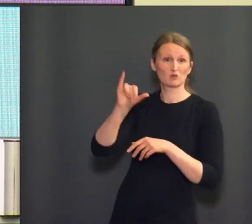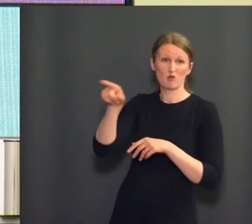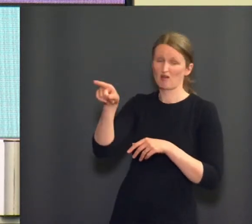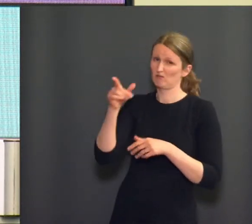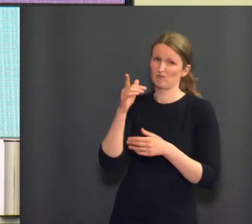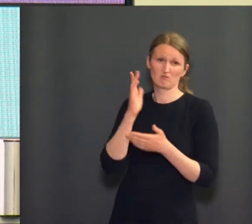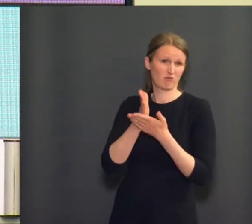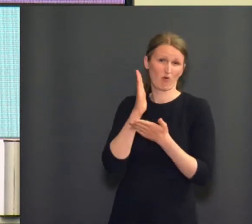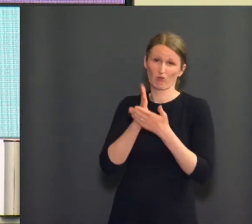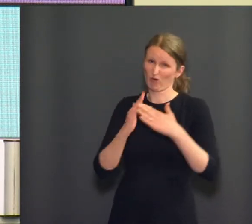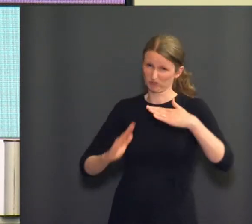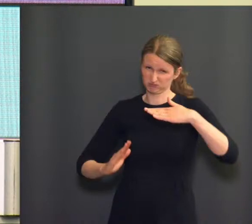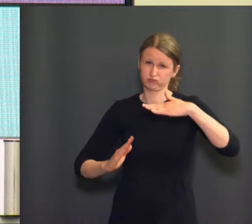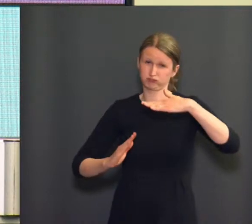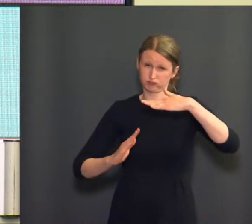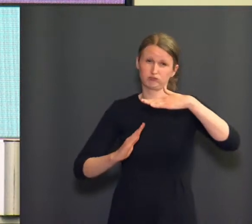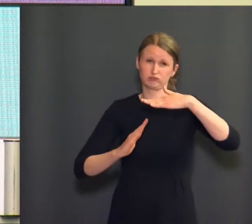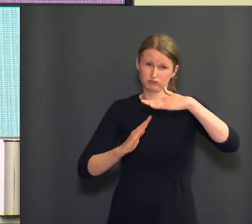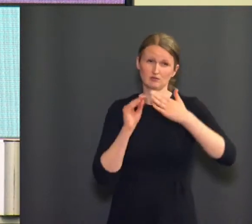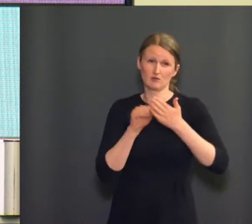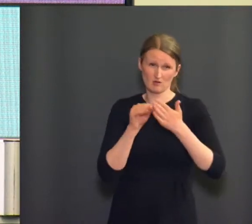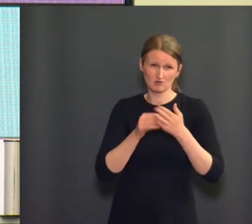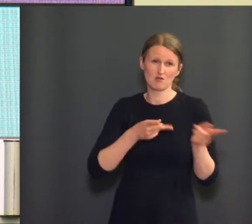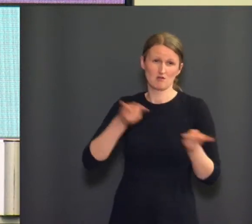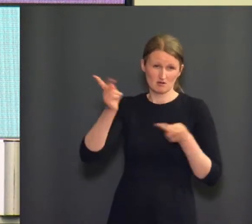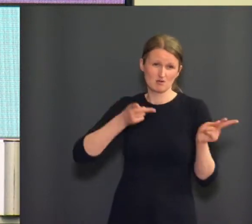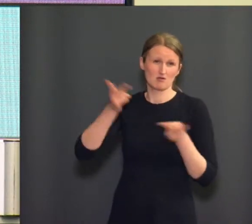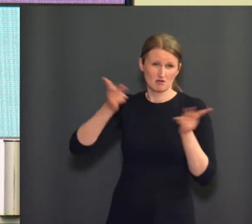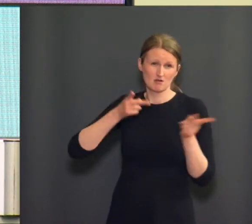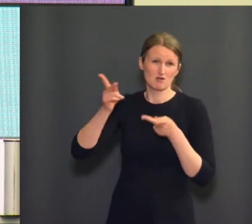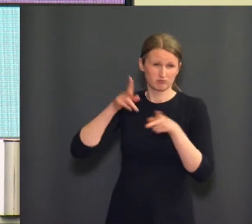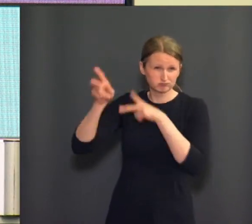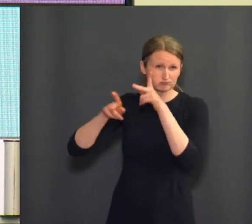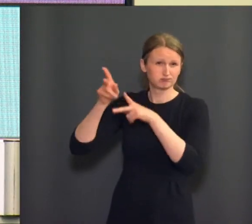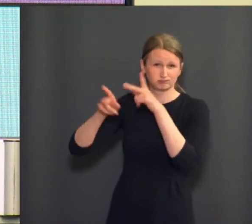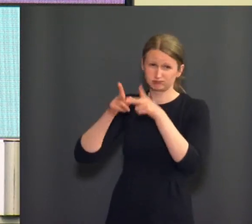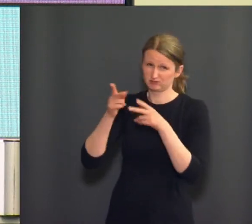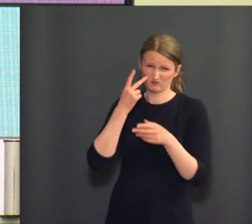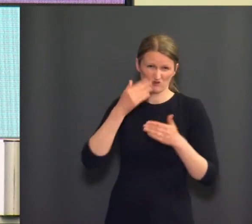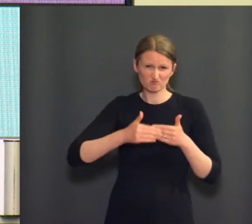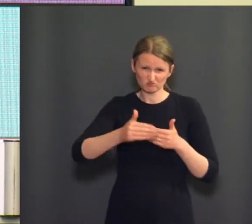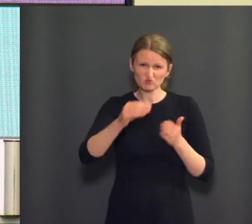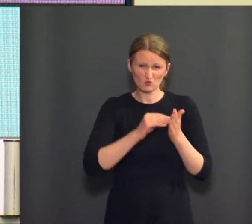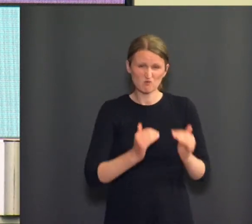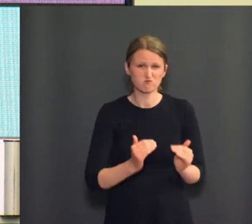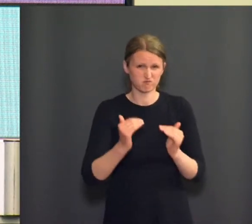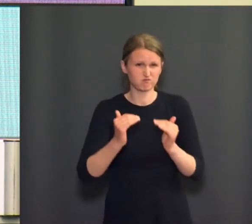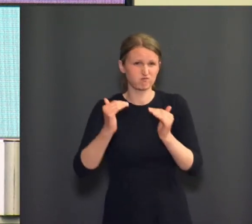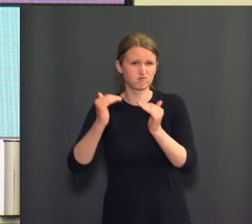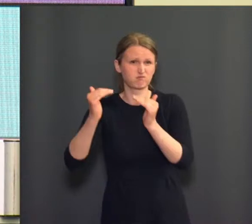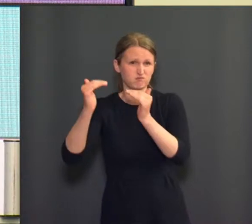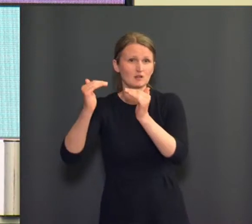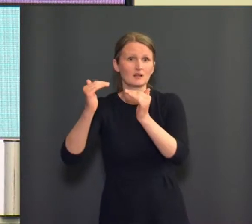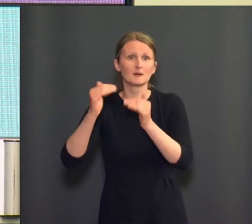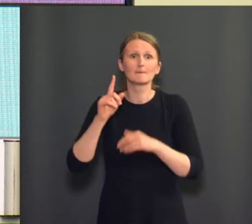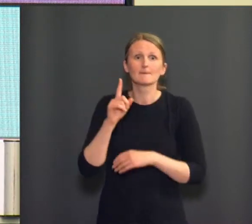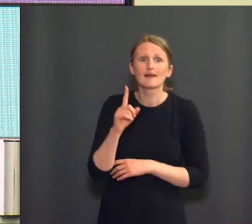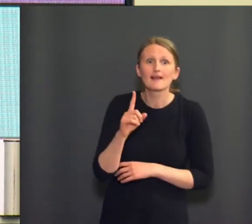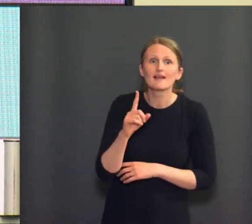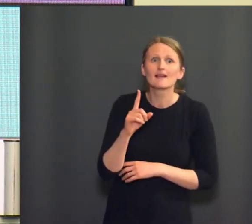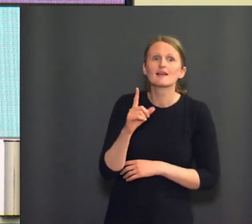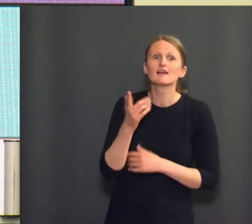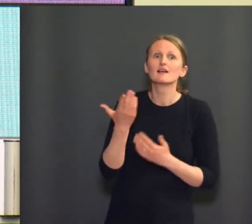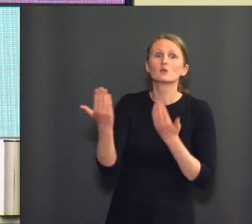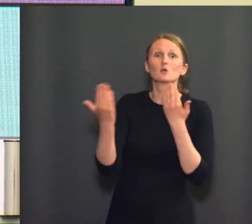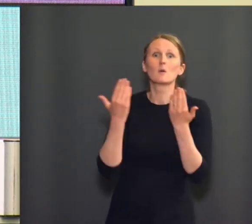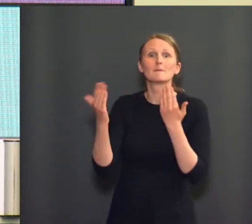d'hospitalisation continue à augmenter, mais la logique voudrait, si on se base sur les vagues précédentes, que lorsque